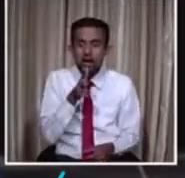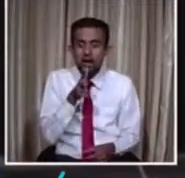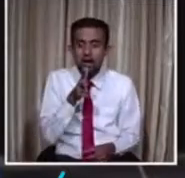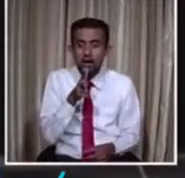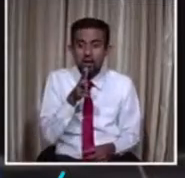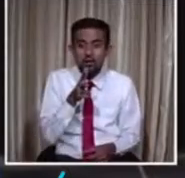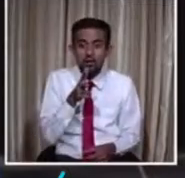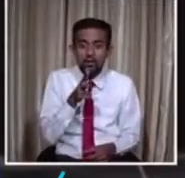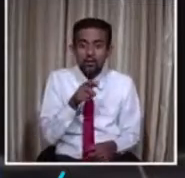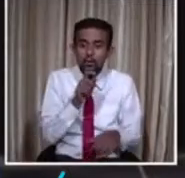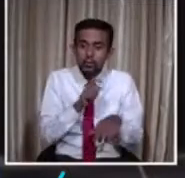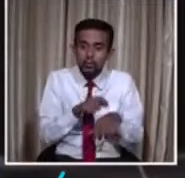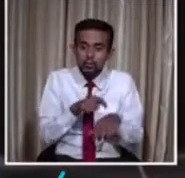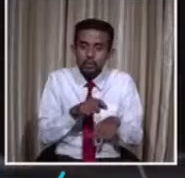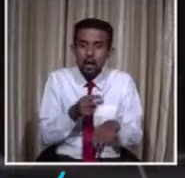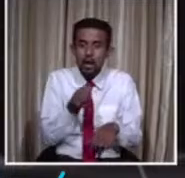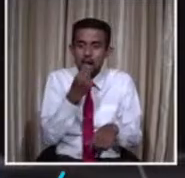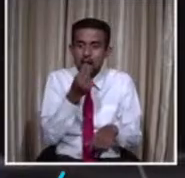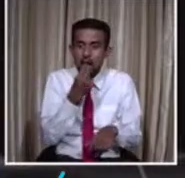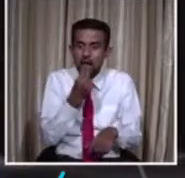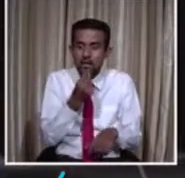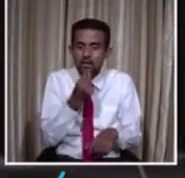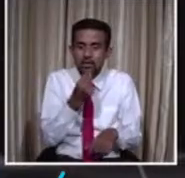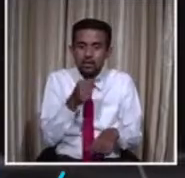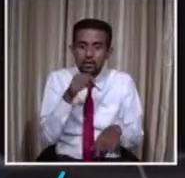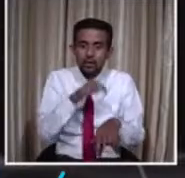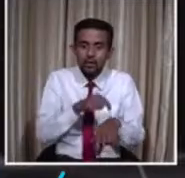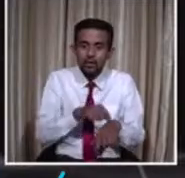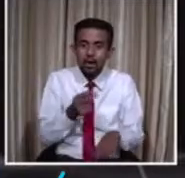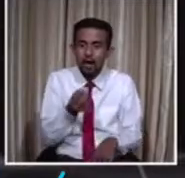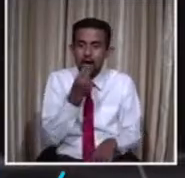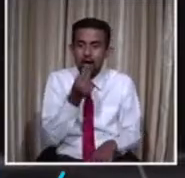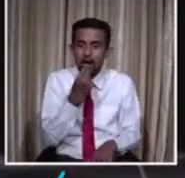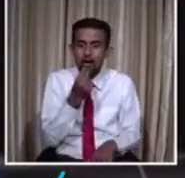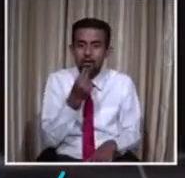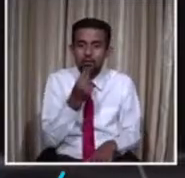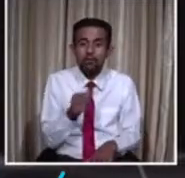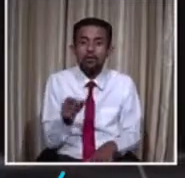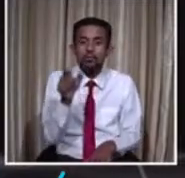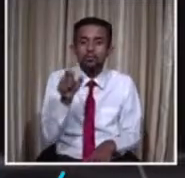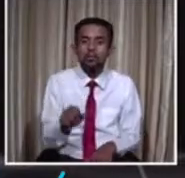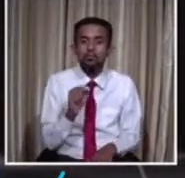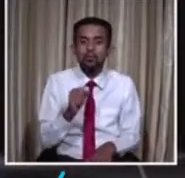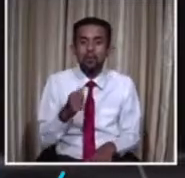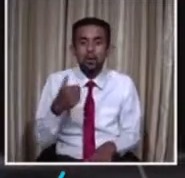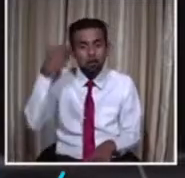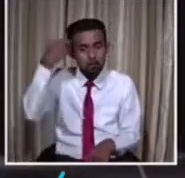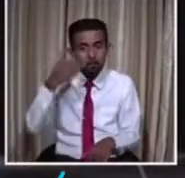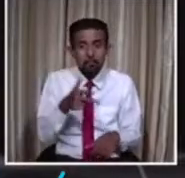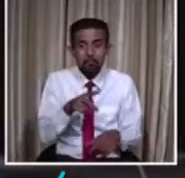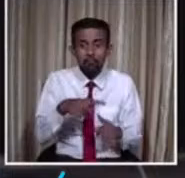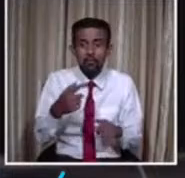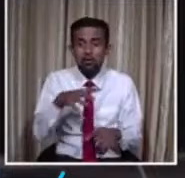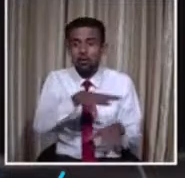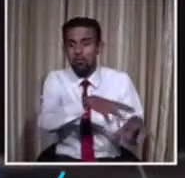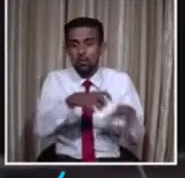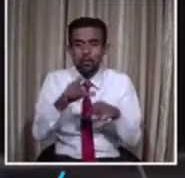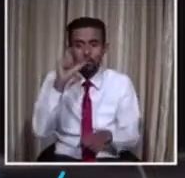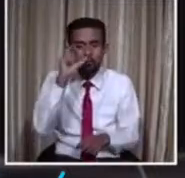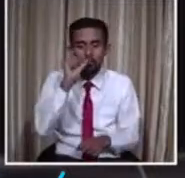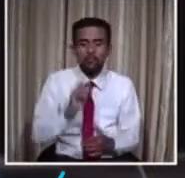yang kota-kota tiga-tiga kanga, kota-kota tiga-tiga kanga yang naik tebing ni, mana kuna benek ini kata tepat tu nak